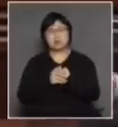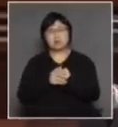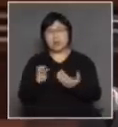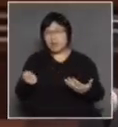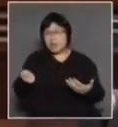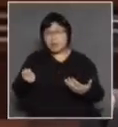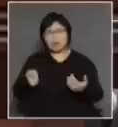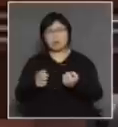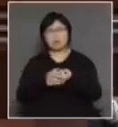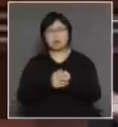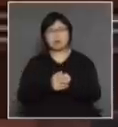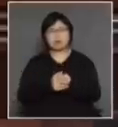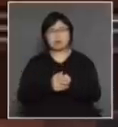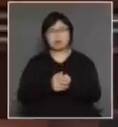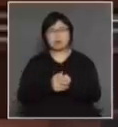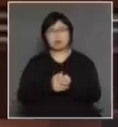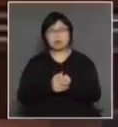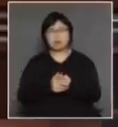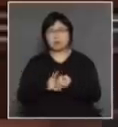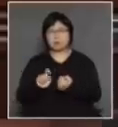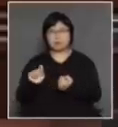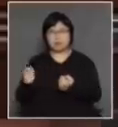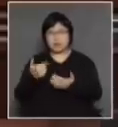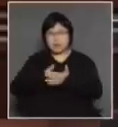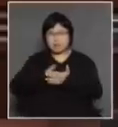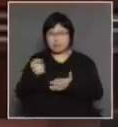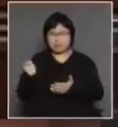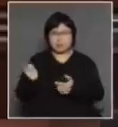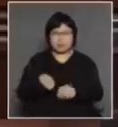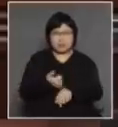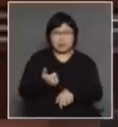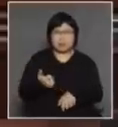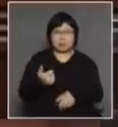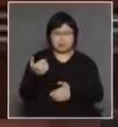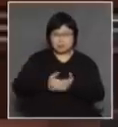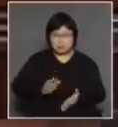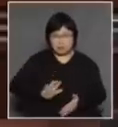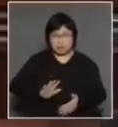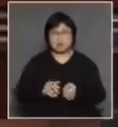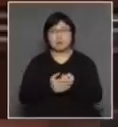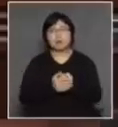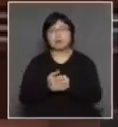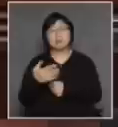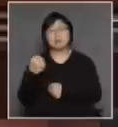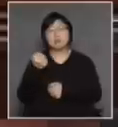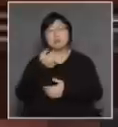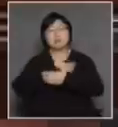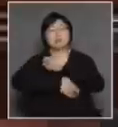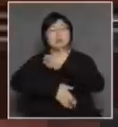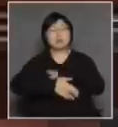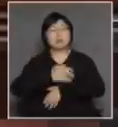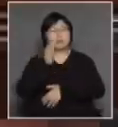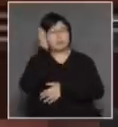量大幅度地減低呢？主席，殘疾人士的宿位